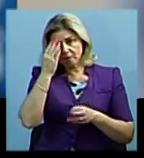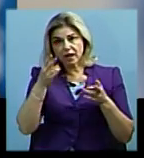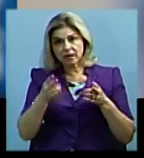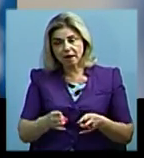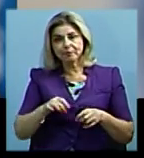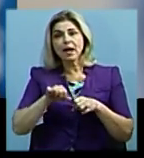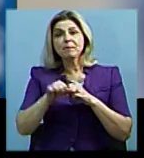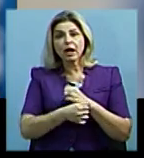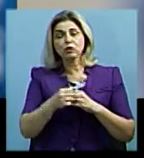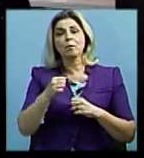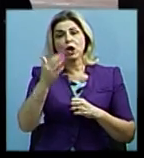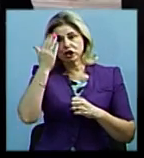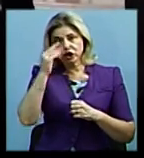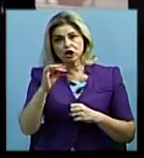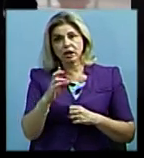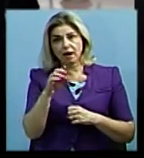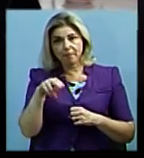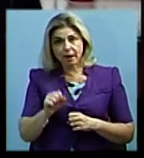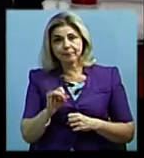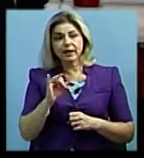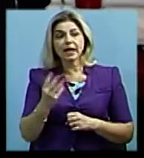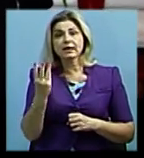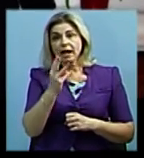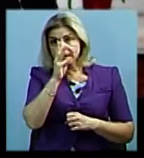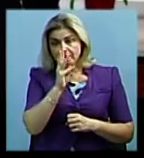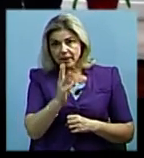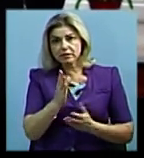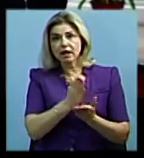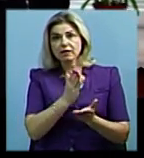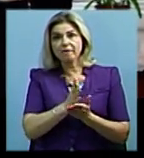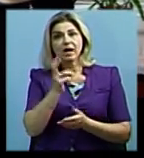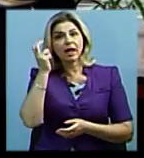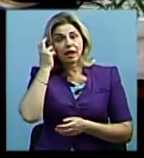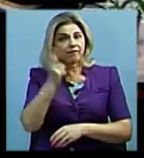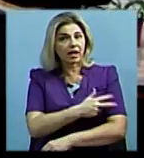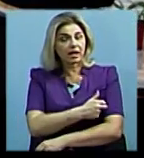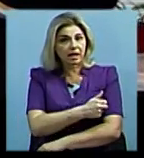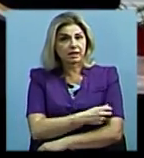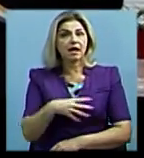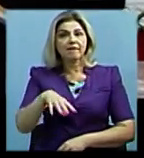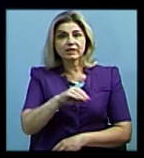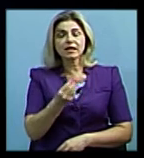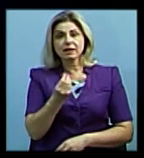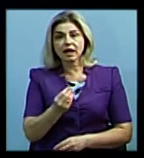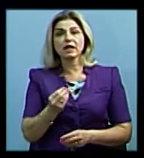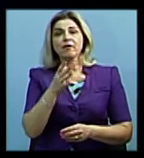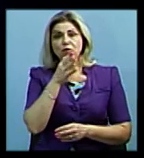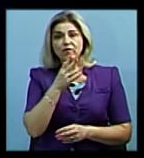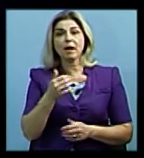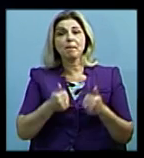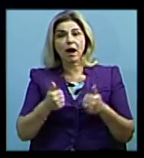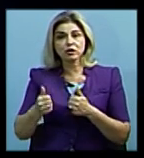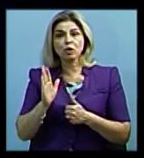перелом основи черепа, забій головного мозку. Третій місяць Сергій перебуває у київській клініці. Всі зібрані кошти під час матчу